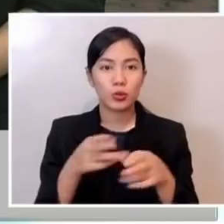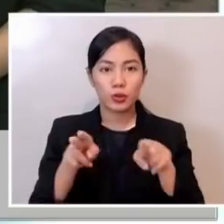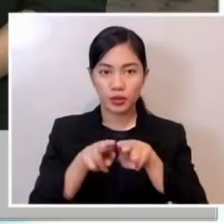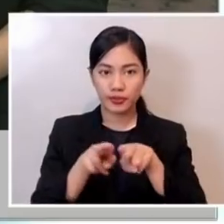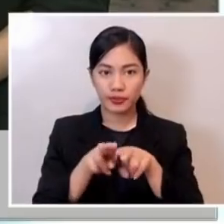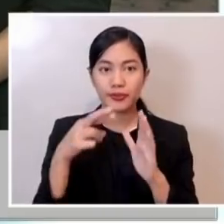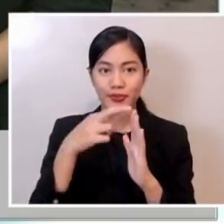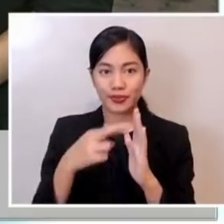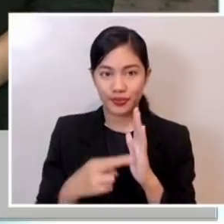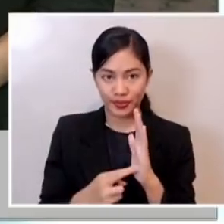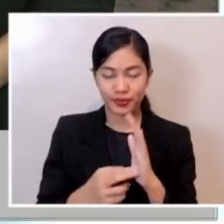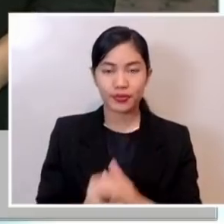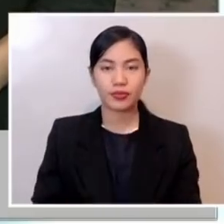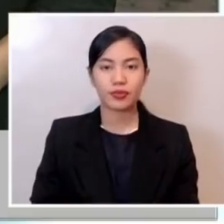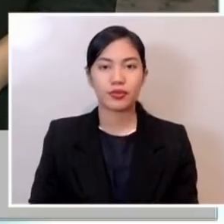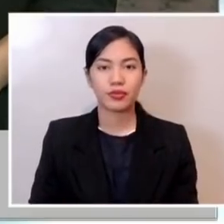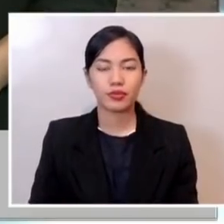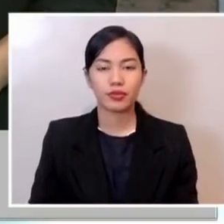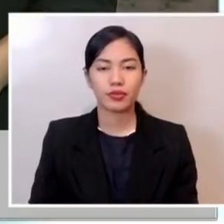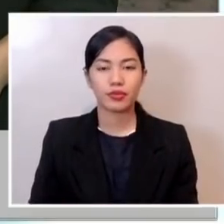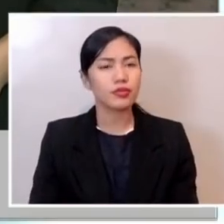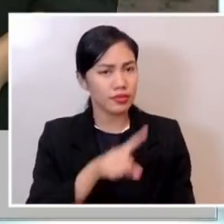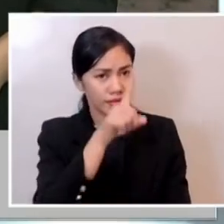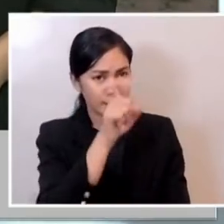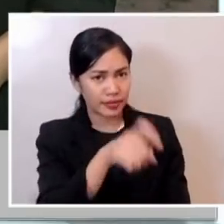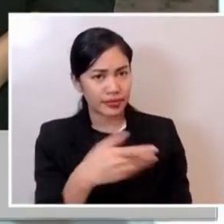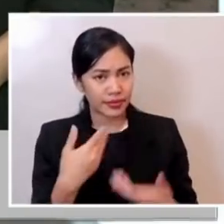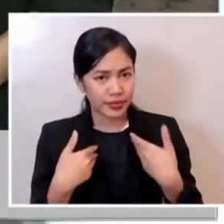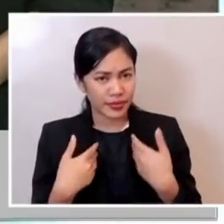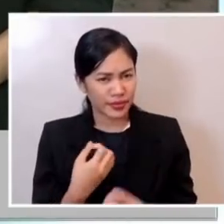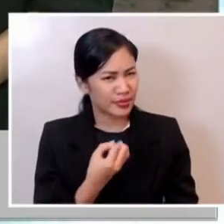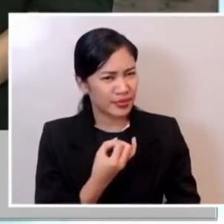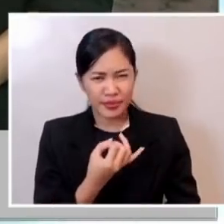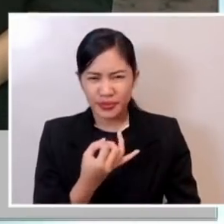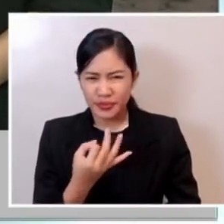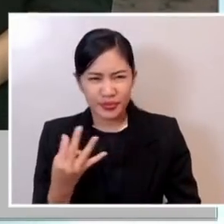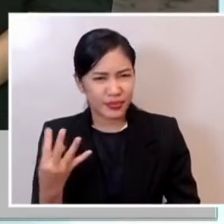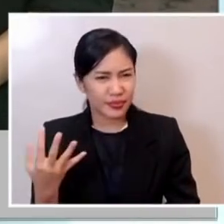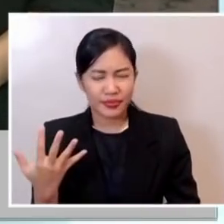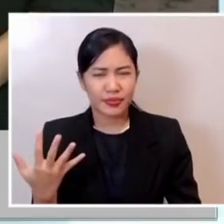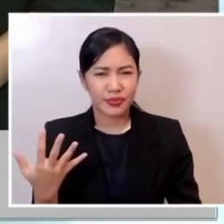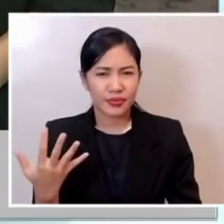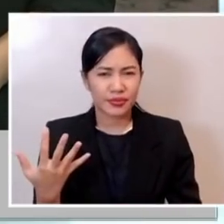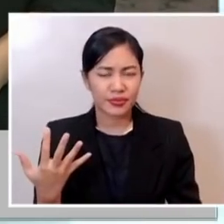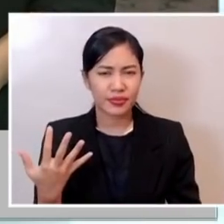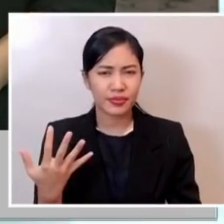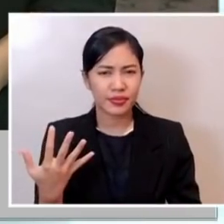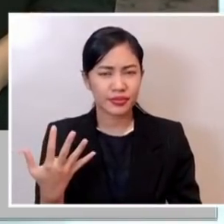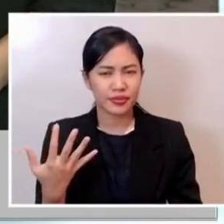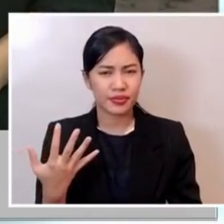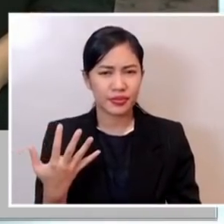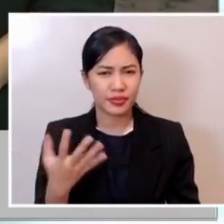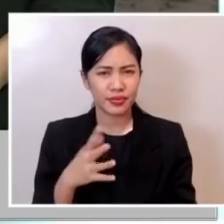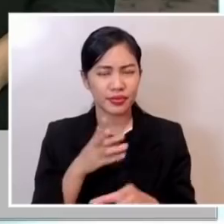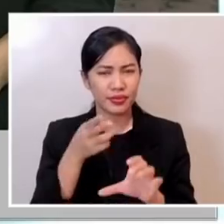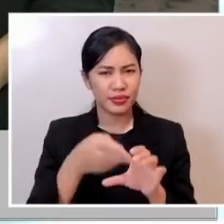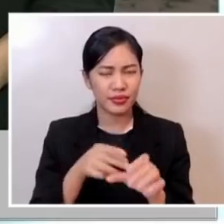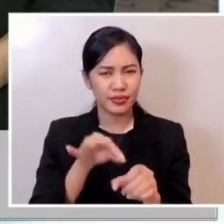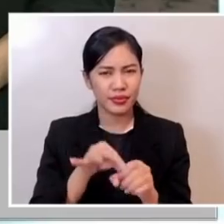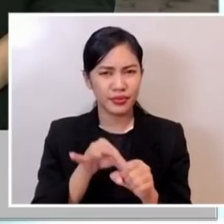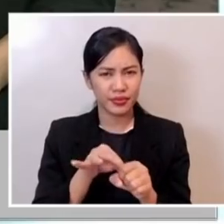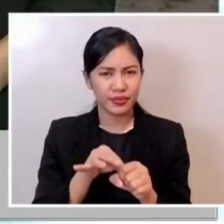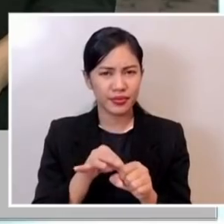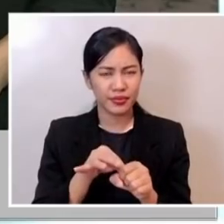Ina, may bilang na ba, opisyal, kung ilan yung mga tatakbong o tumatakbo ng mga